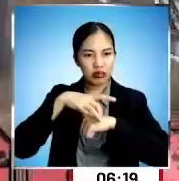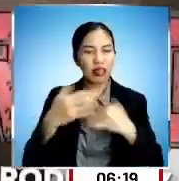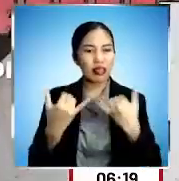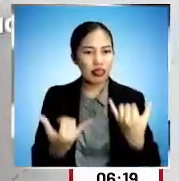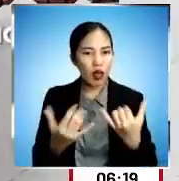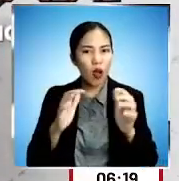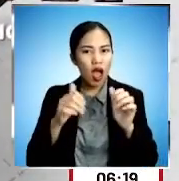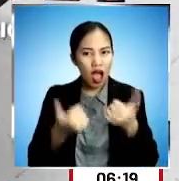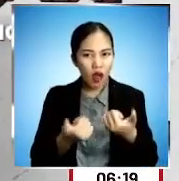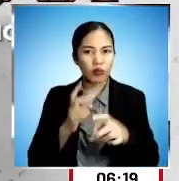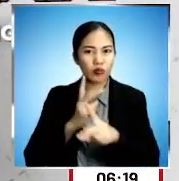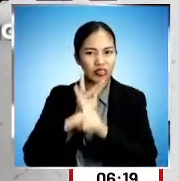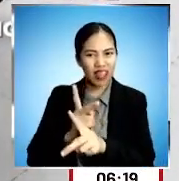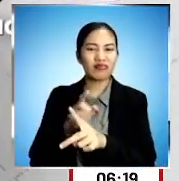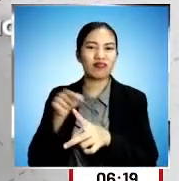lindol?